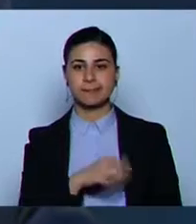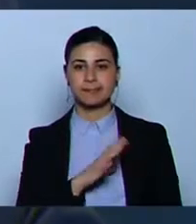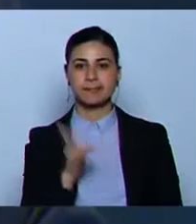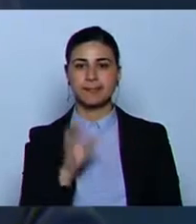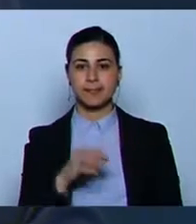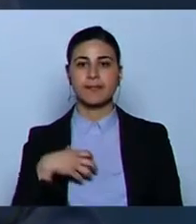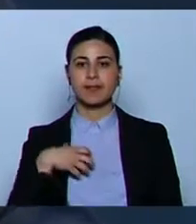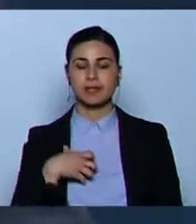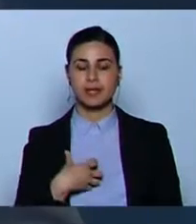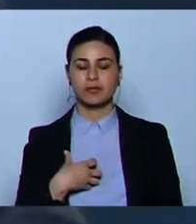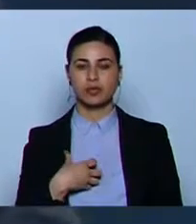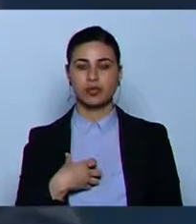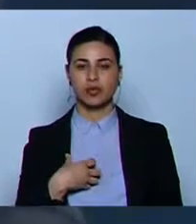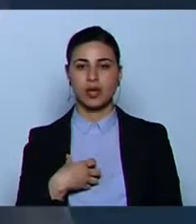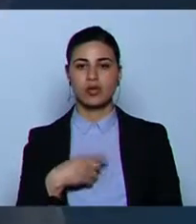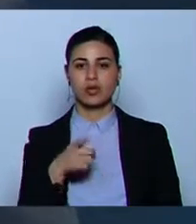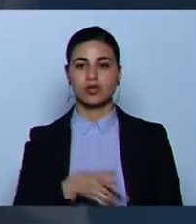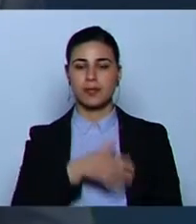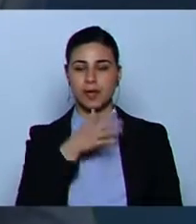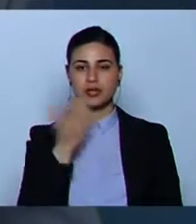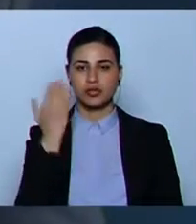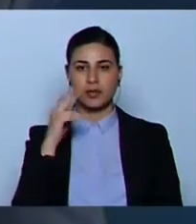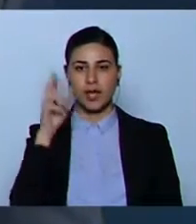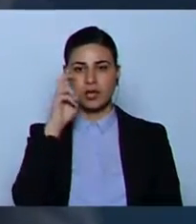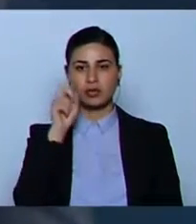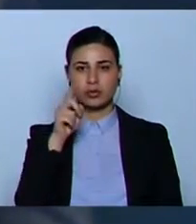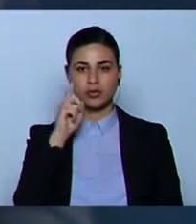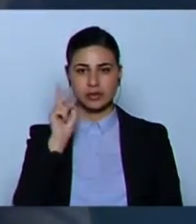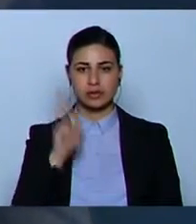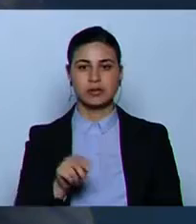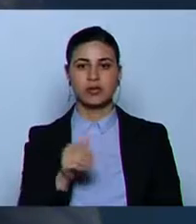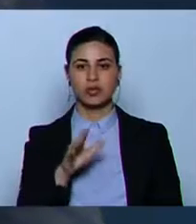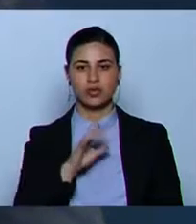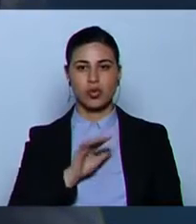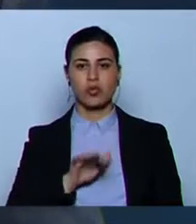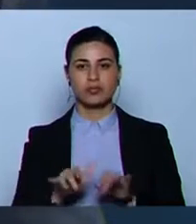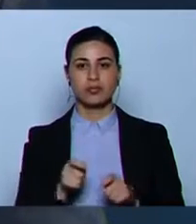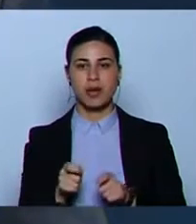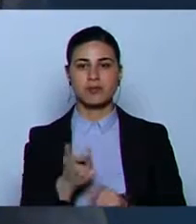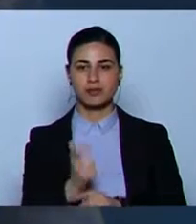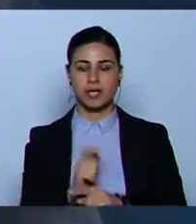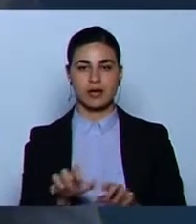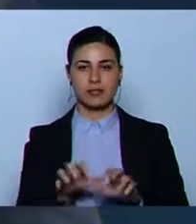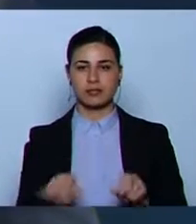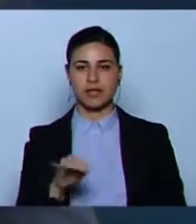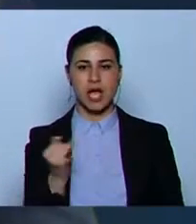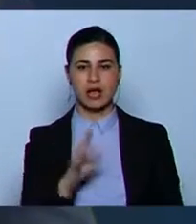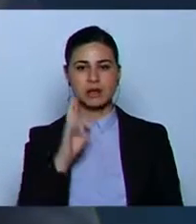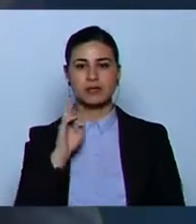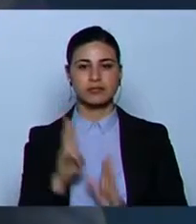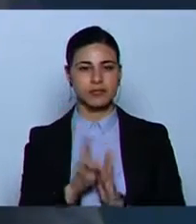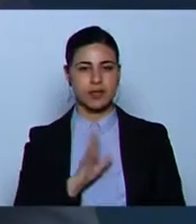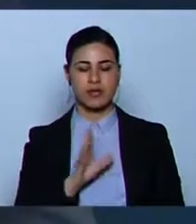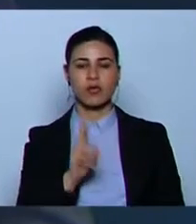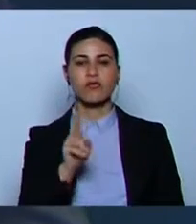მაგრამ სამწუხაროდ მაშინდელმა ხელისუფლებამ, იცით, როგორ მართავდა, ეს ყურად არ იყო და არც